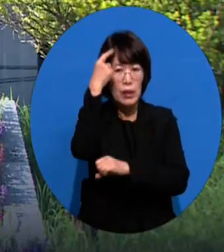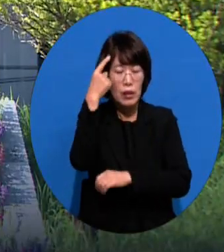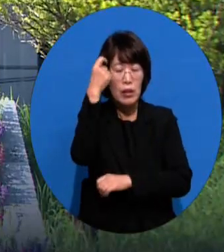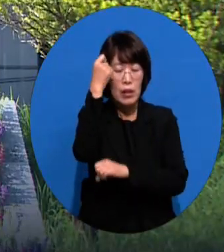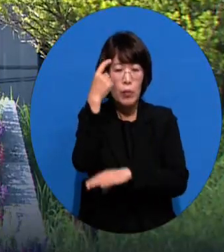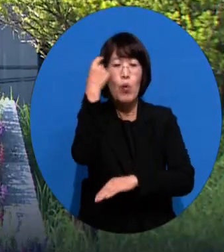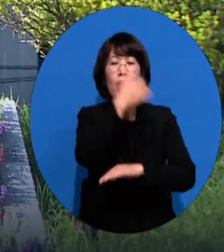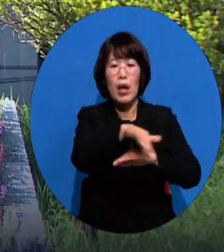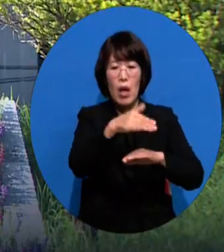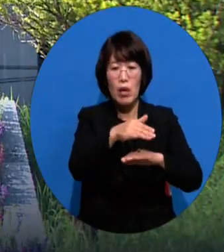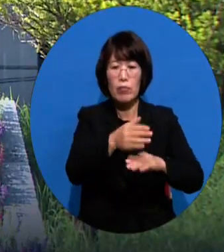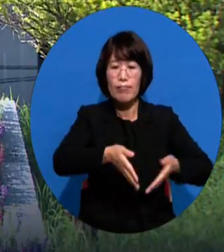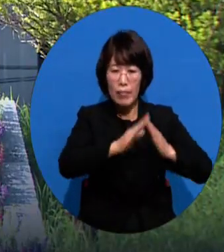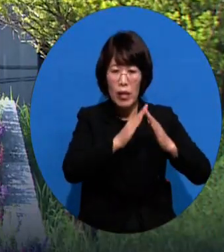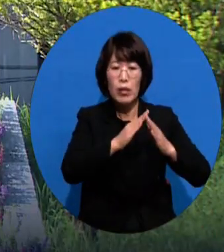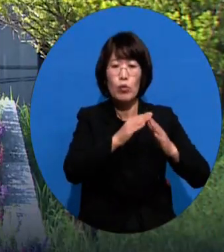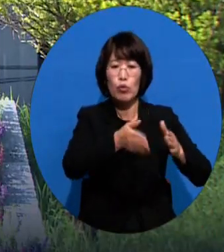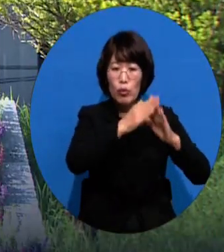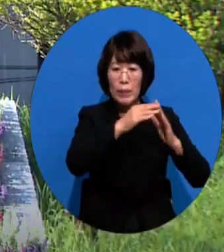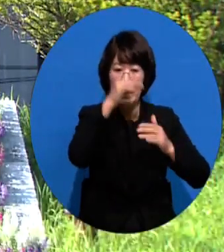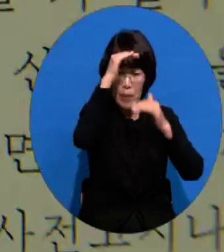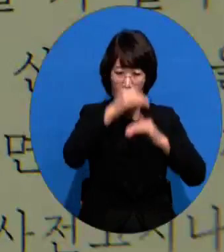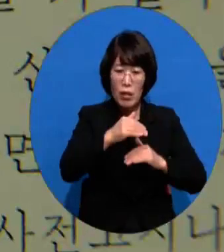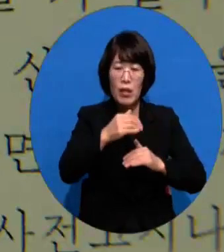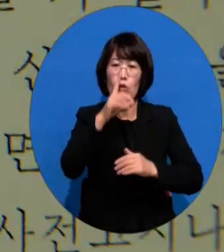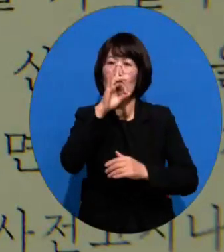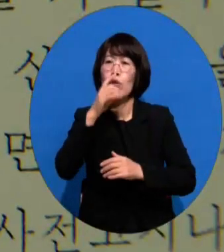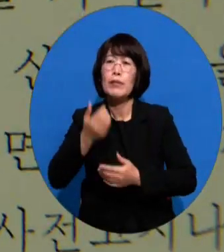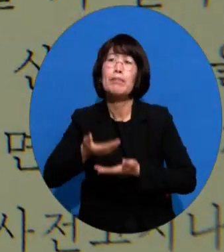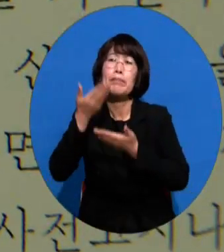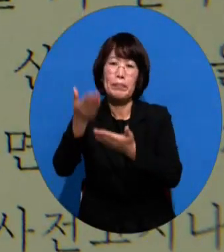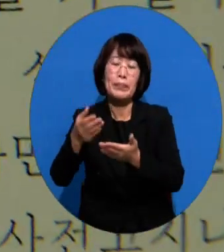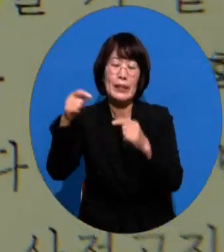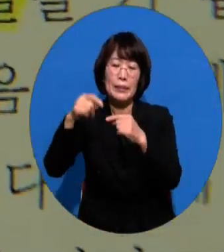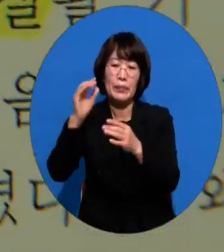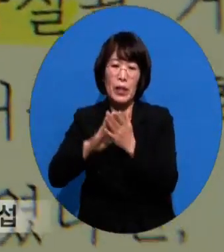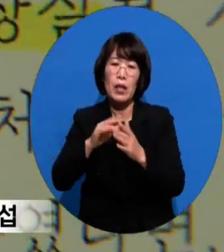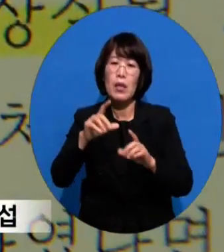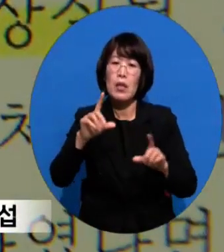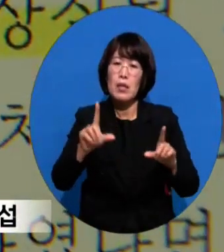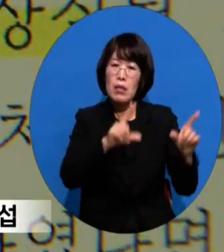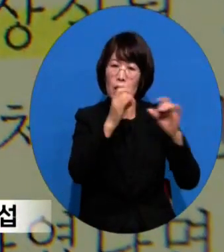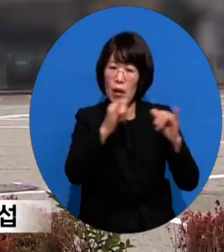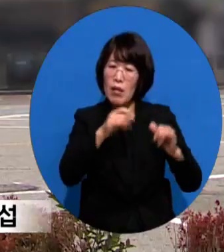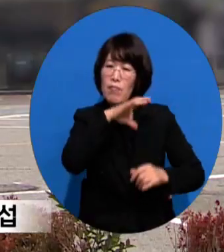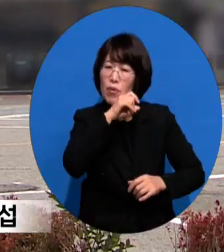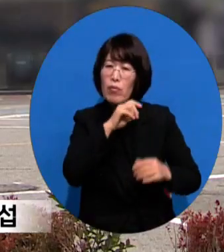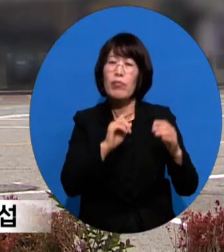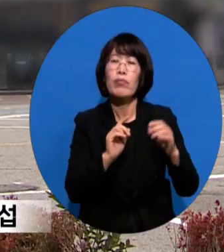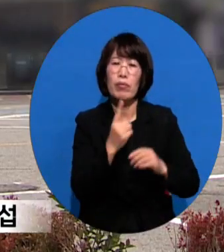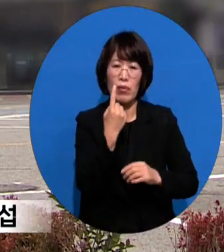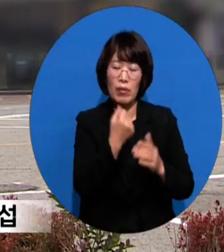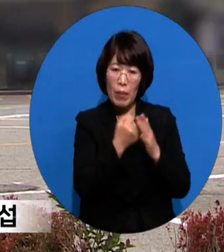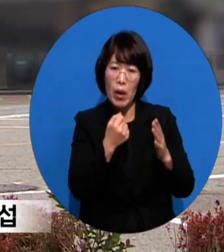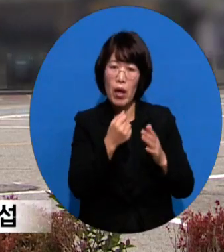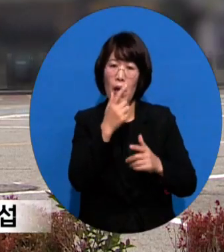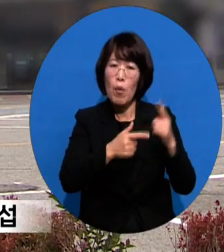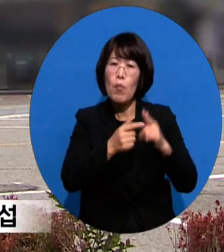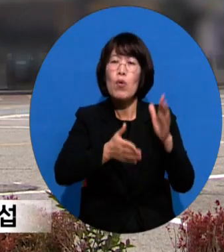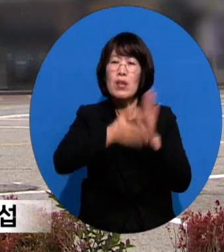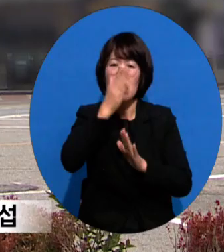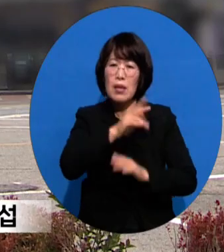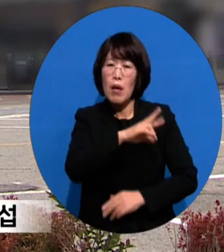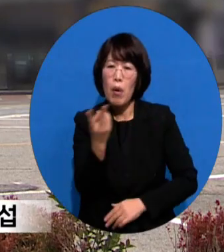수립안이 나오면 그걸로 이제 조금 조사 다시 처리할 거예요. 주민 민원을 이유로 목포시가 사업부지 변경에